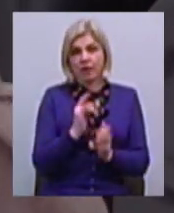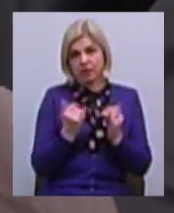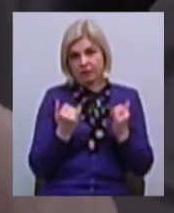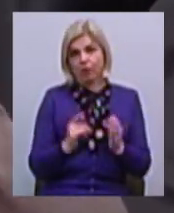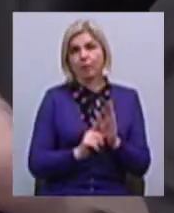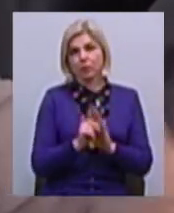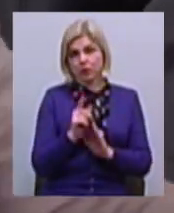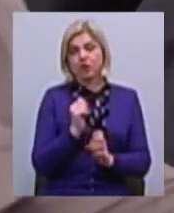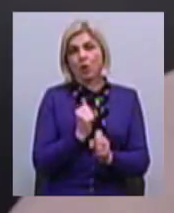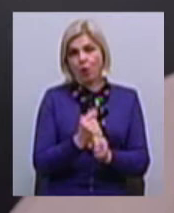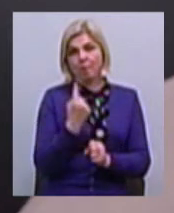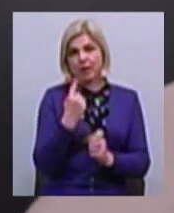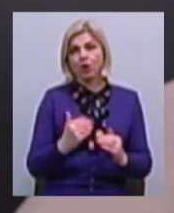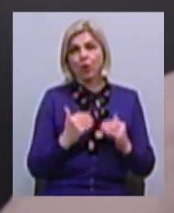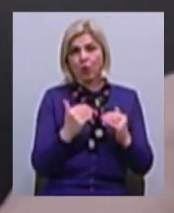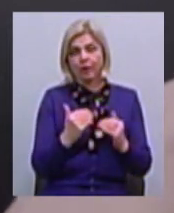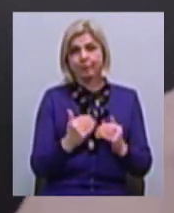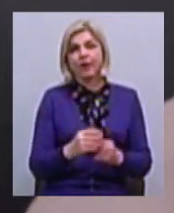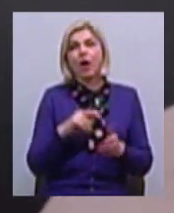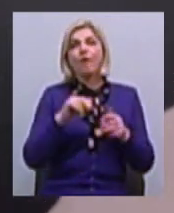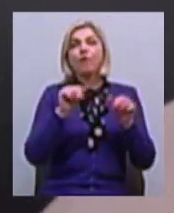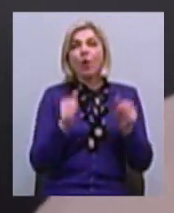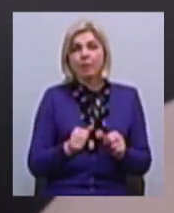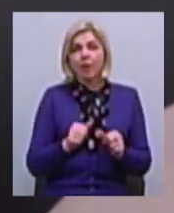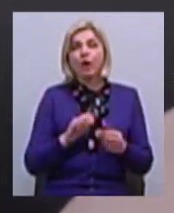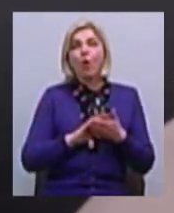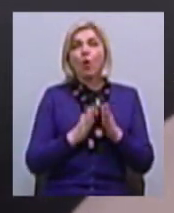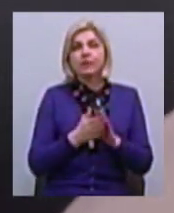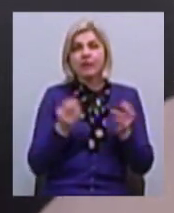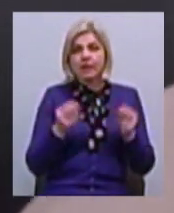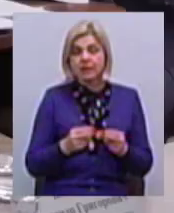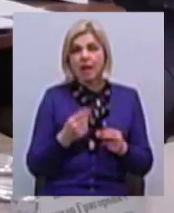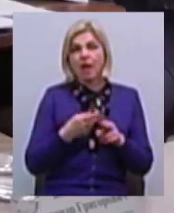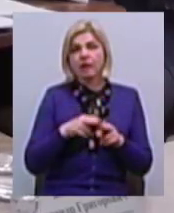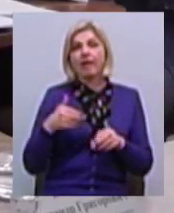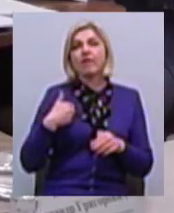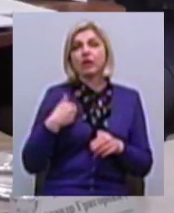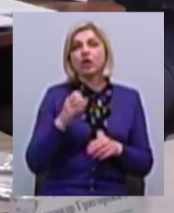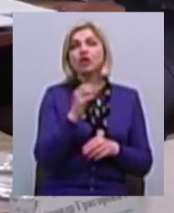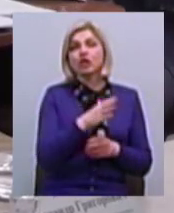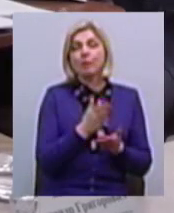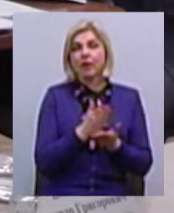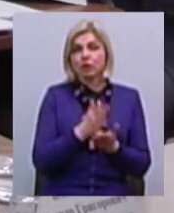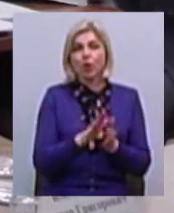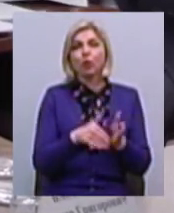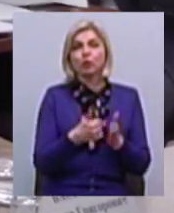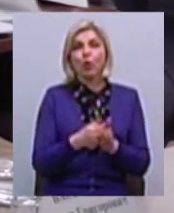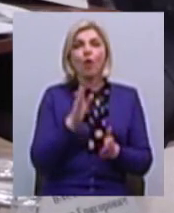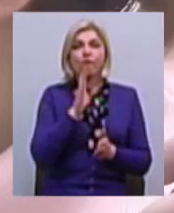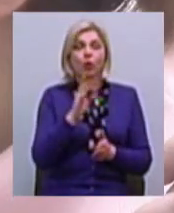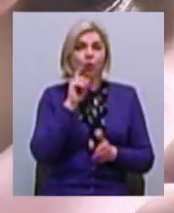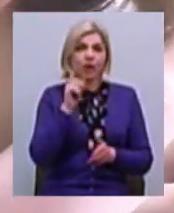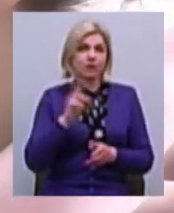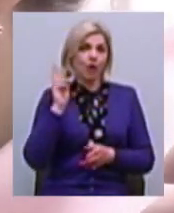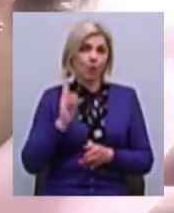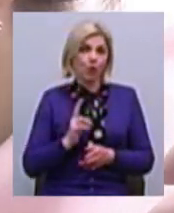починаємо і робимо перші кроки. Модель концесії Володимир Малян назвав більш ефективною, ніж існуючі досі в українських портах форми співпраці